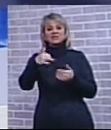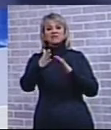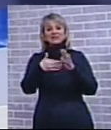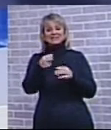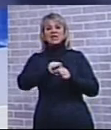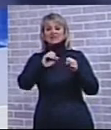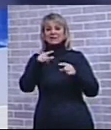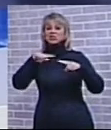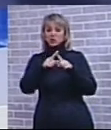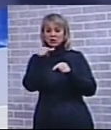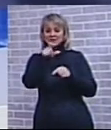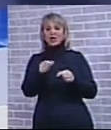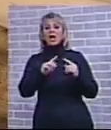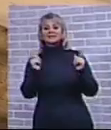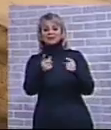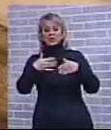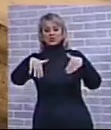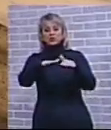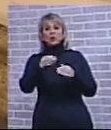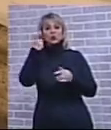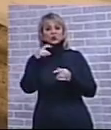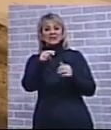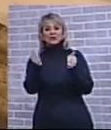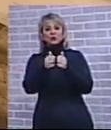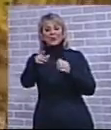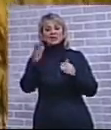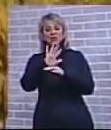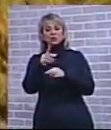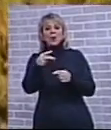вызывали взрывотехников. Оцепляли территорию на Пушкинской у дома кино.